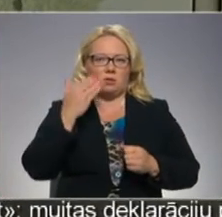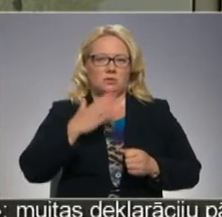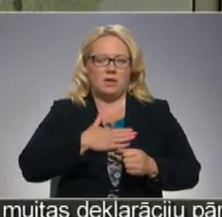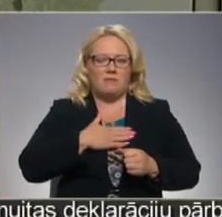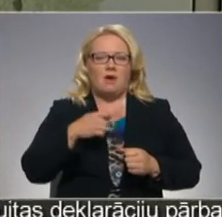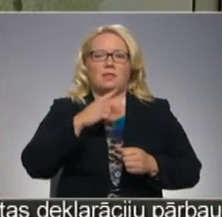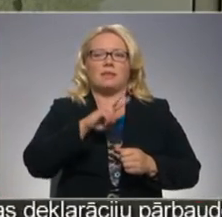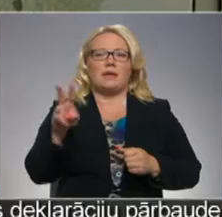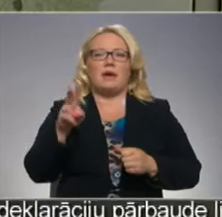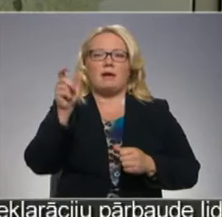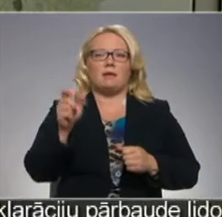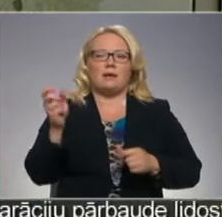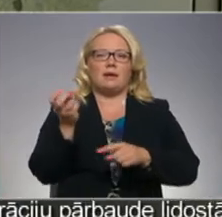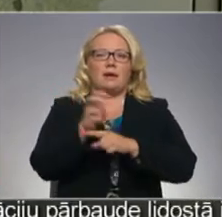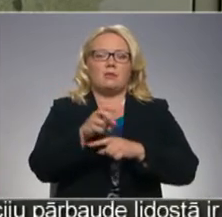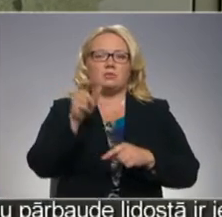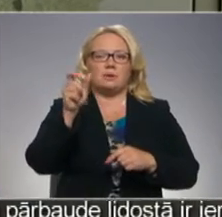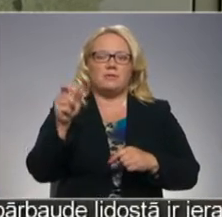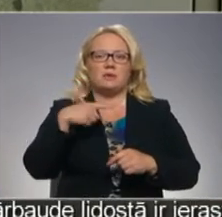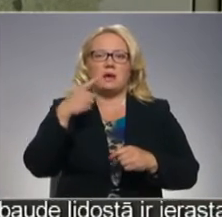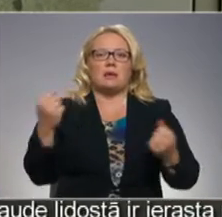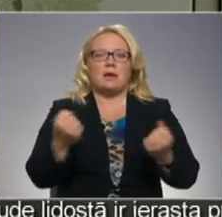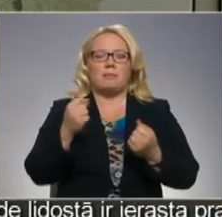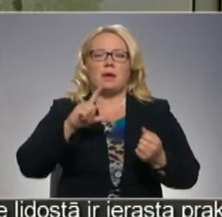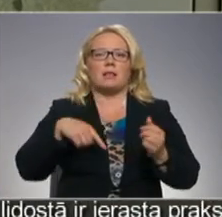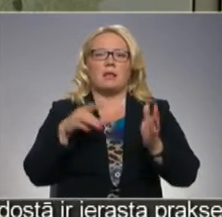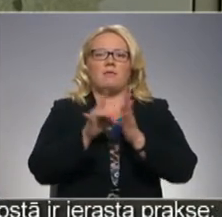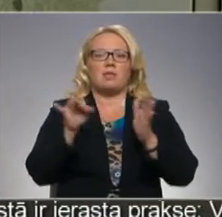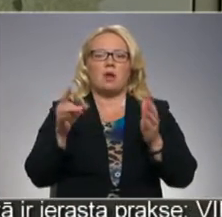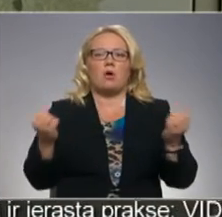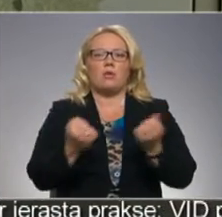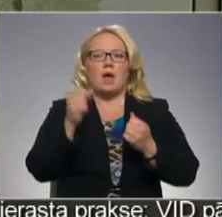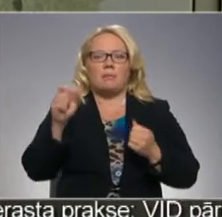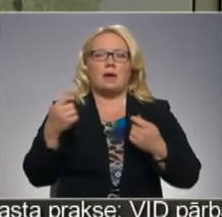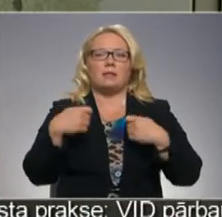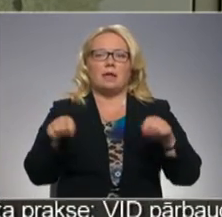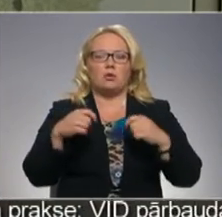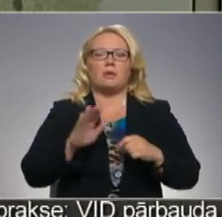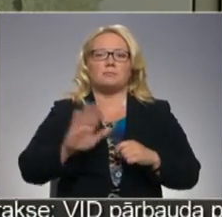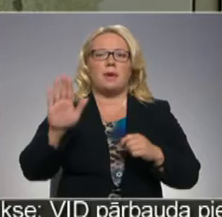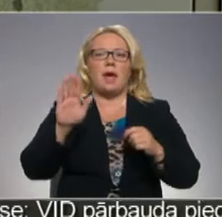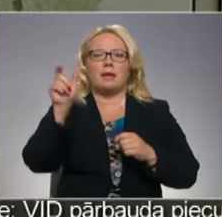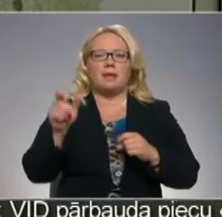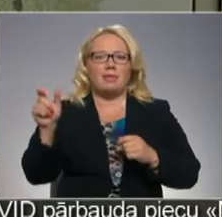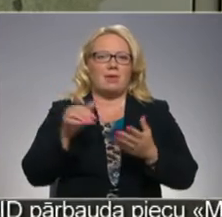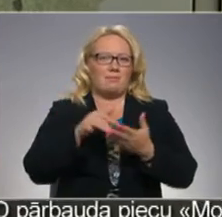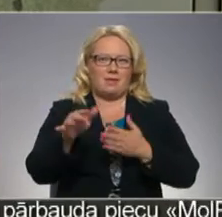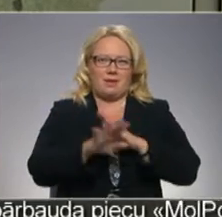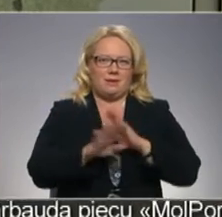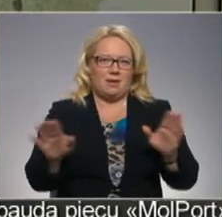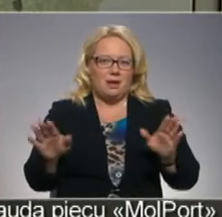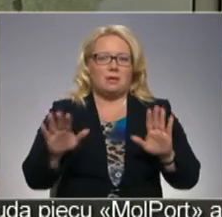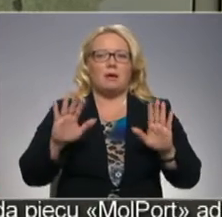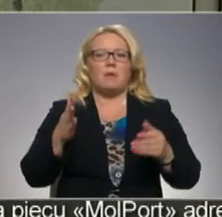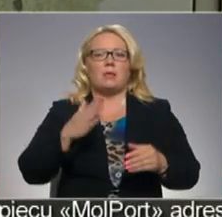kas ierodas pie klientiem, ir sadales tīkla darbinieki, Latvenergo darbiniekiem praktiski kā tirgotājs pie klientiem neiet, bet